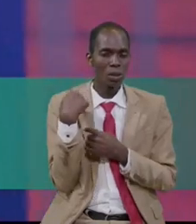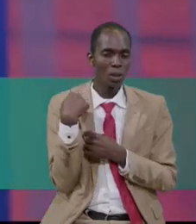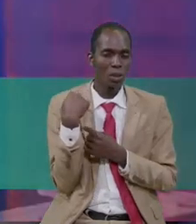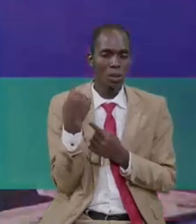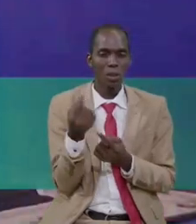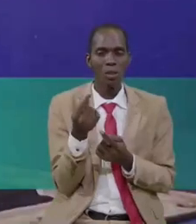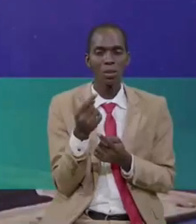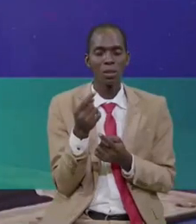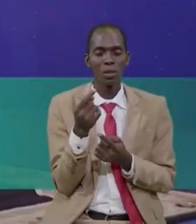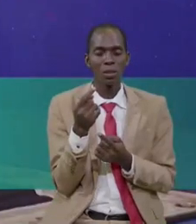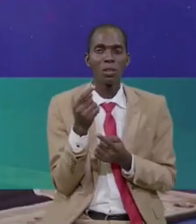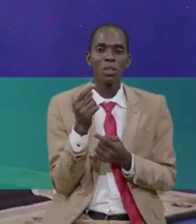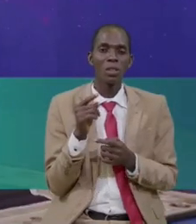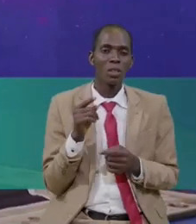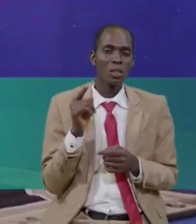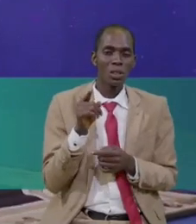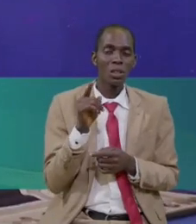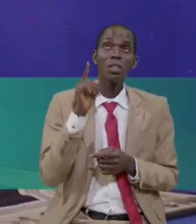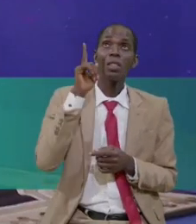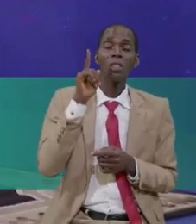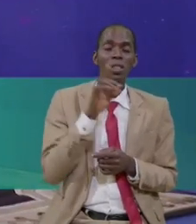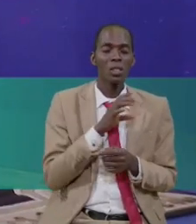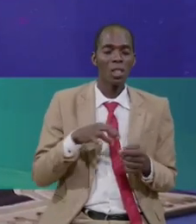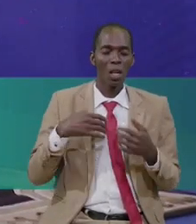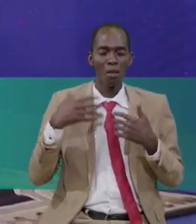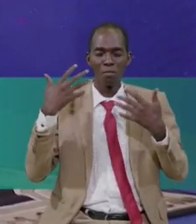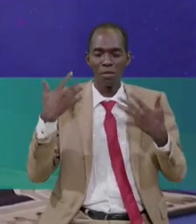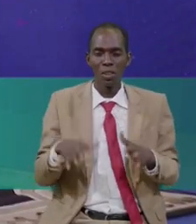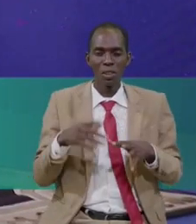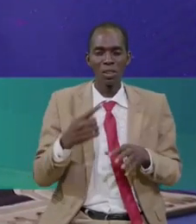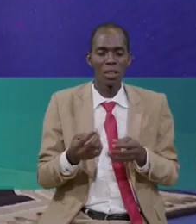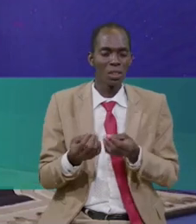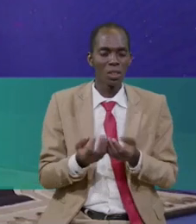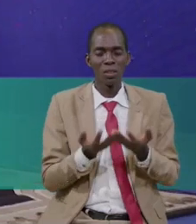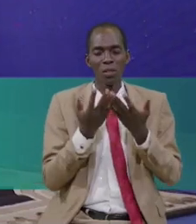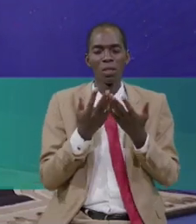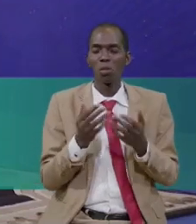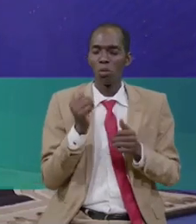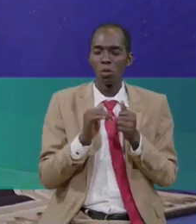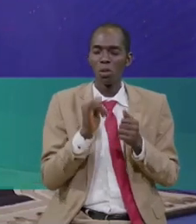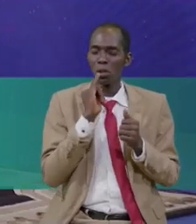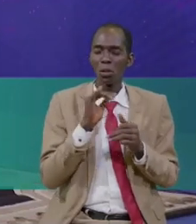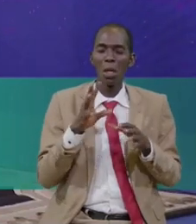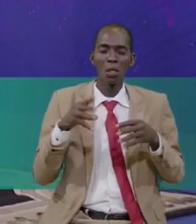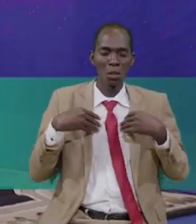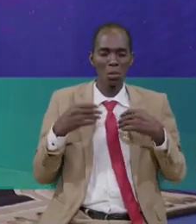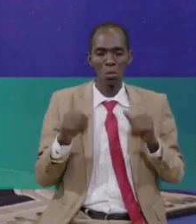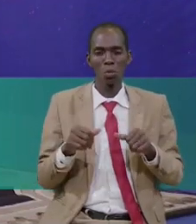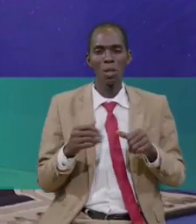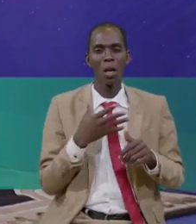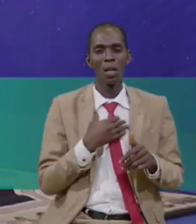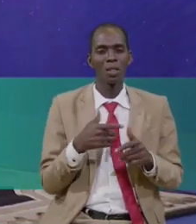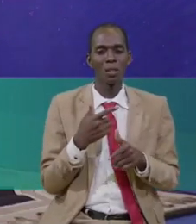fait le sacrifice acceptable, il a donné le sacrifice et tout est